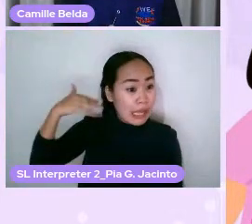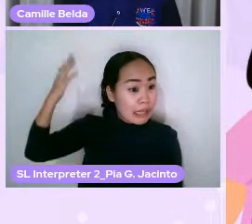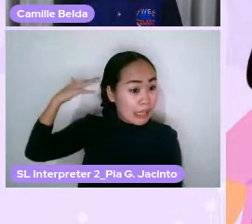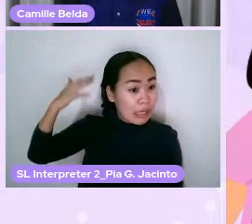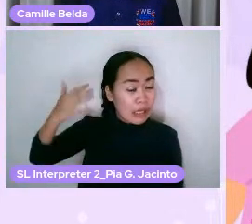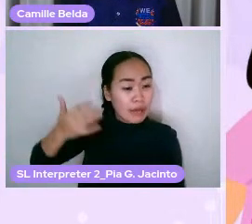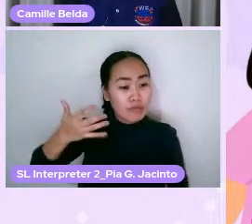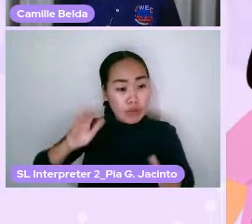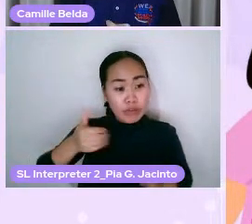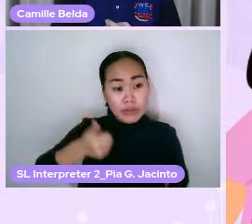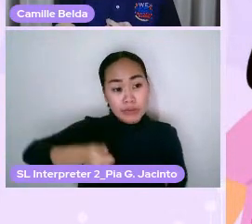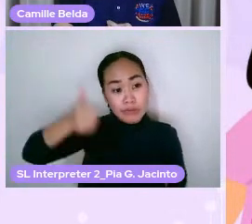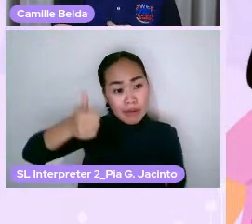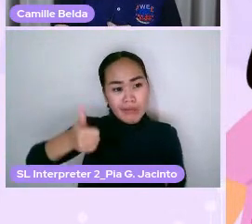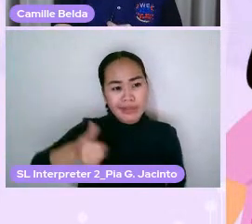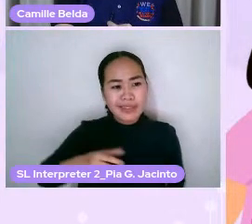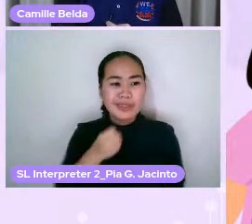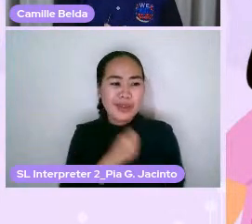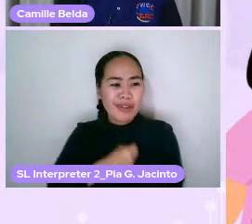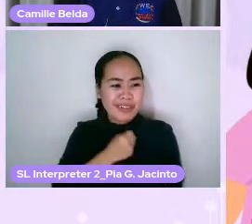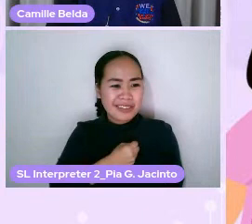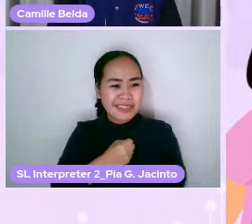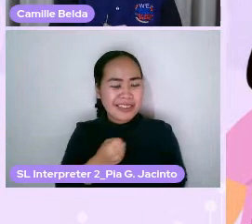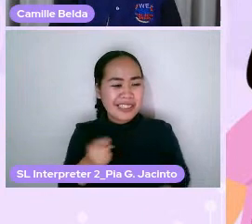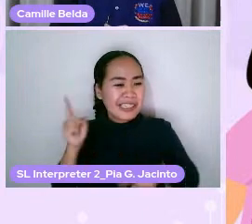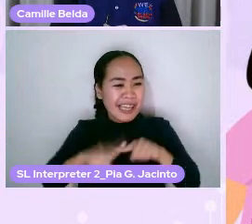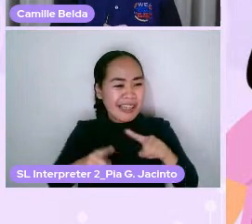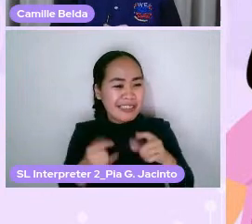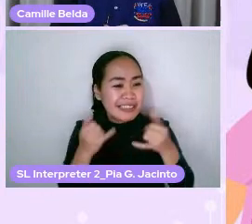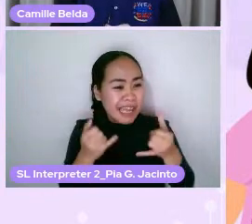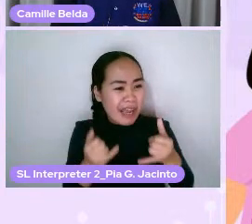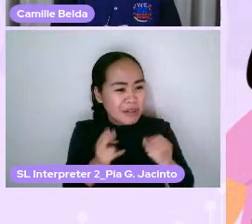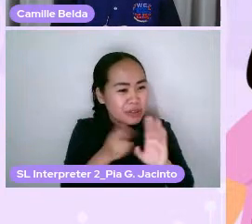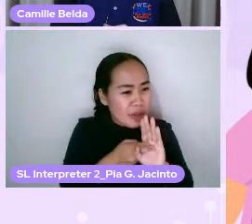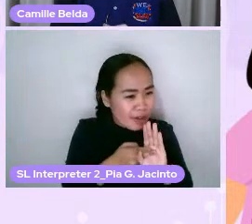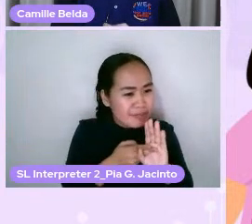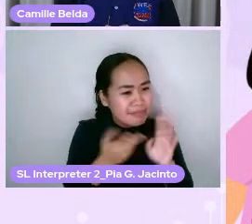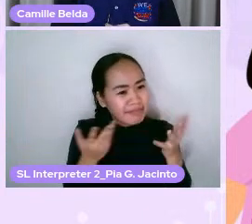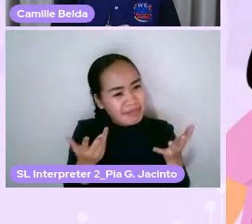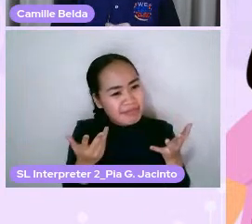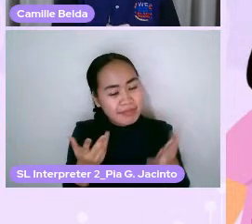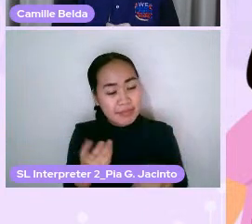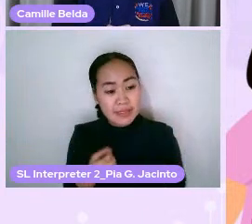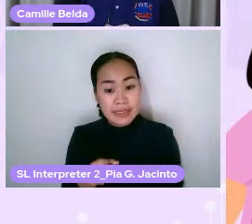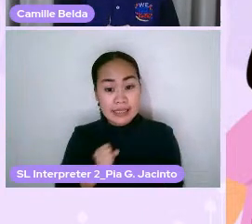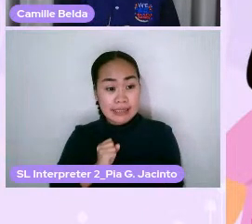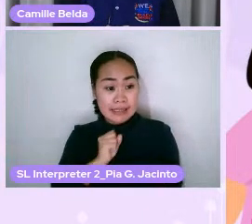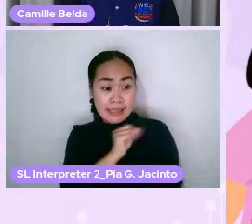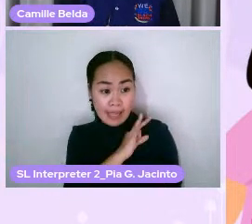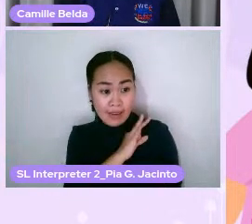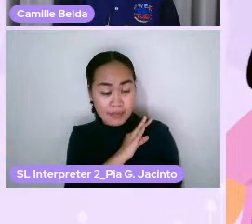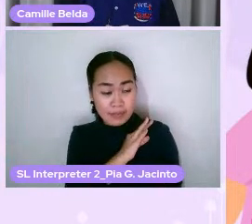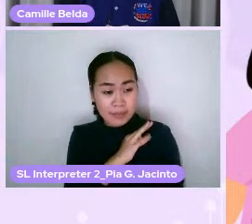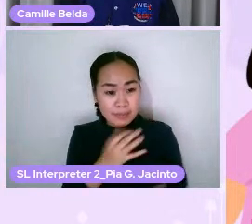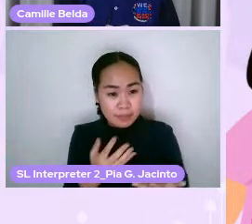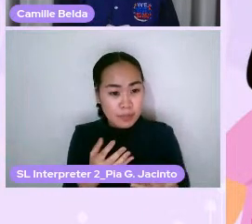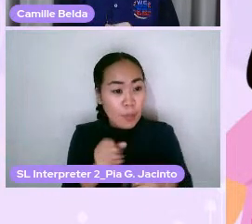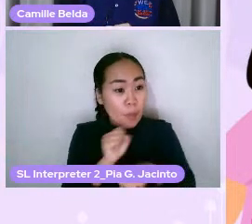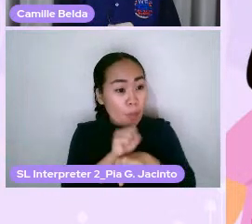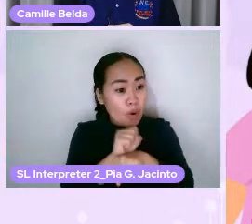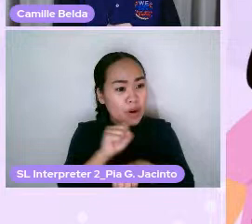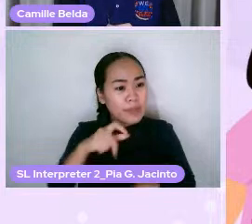Give chance to others naman po tayo. At hindi rin po maaaring sumali ang opisyal at empleyado ng